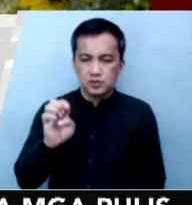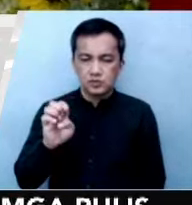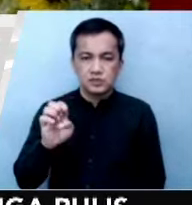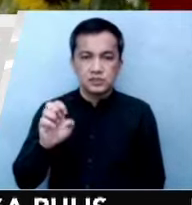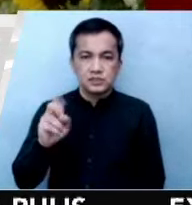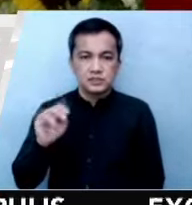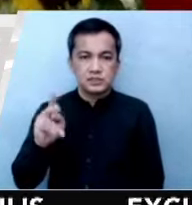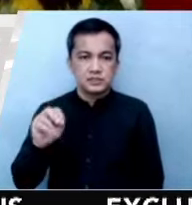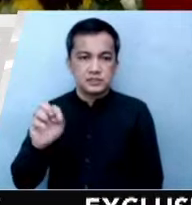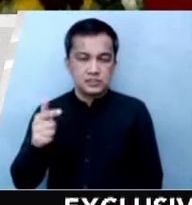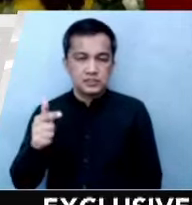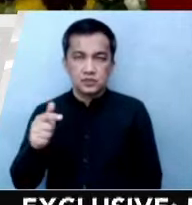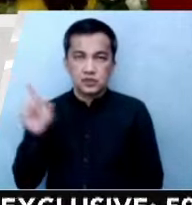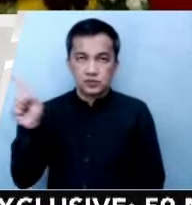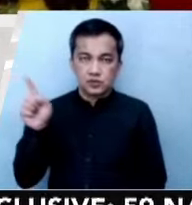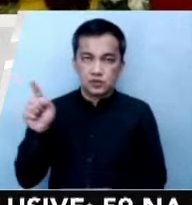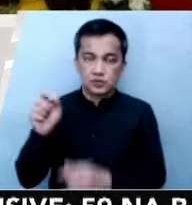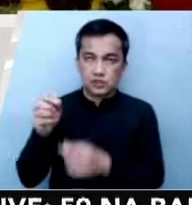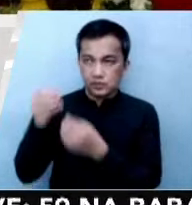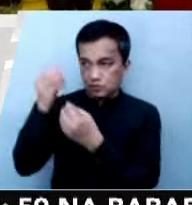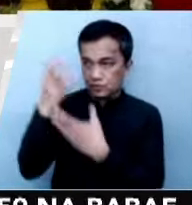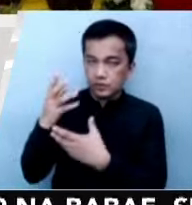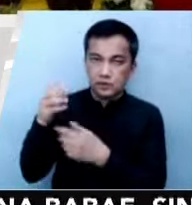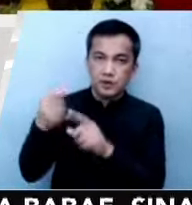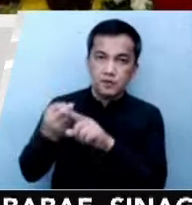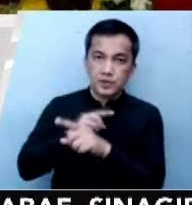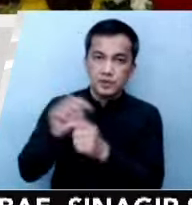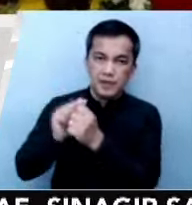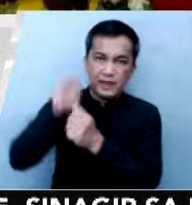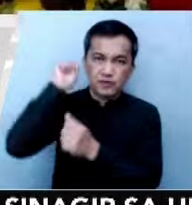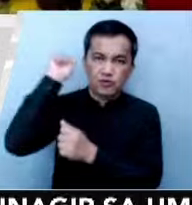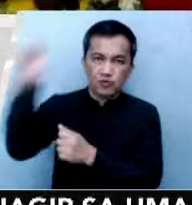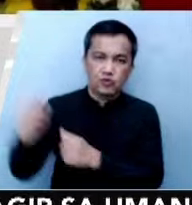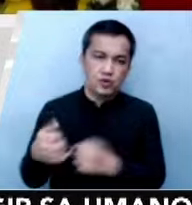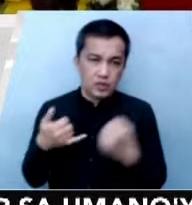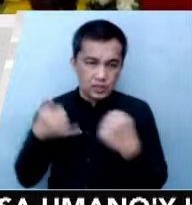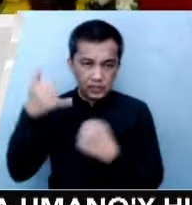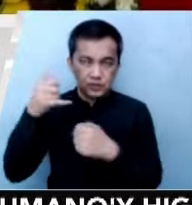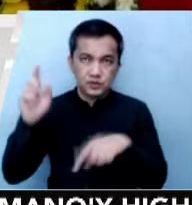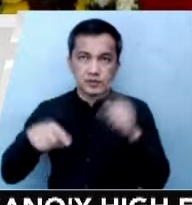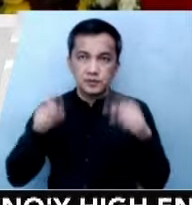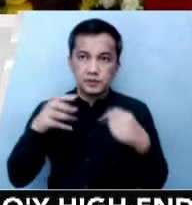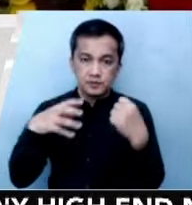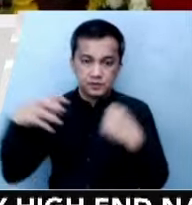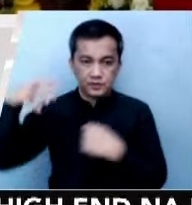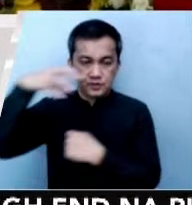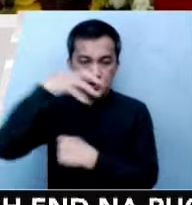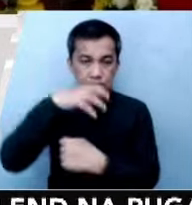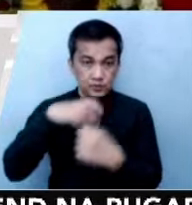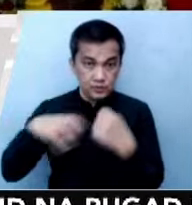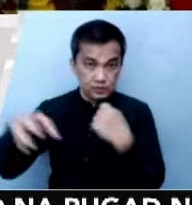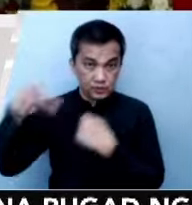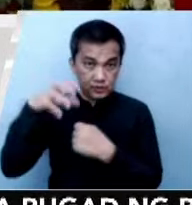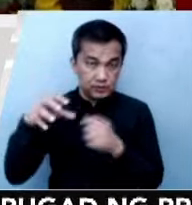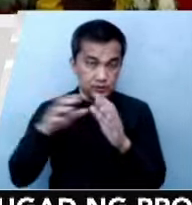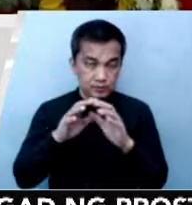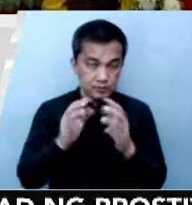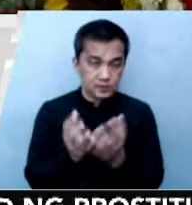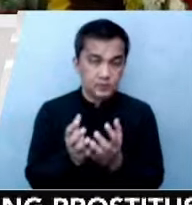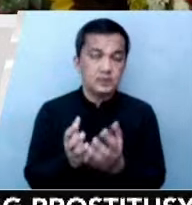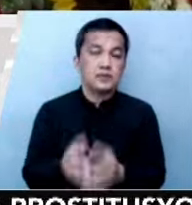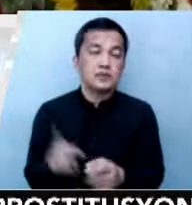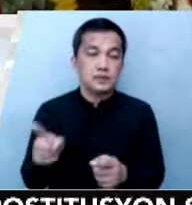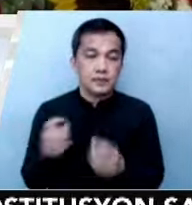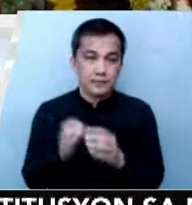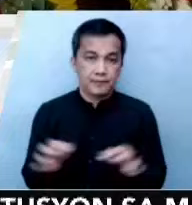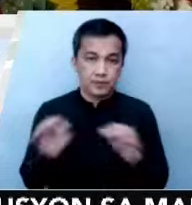mula sa malayo. At ang nagsisilbi nating kamera sa kalawakan, ang iba't ibang mga satellite na umuorbit o umiikot sa ating planeta. Napakalaga ng mga